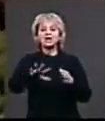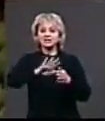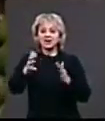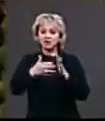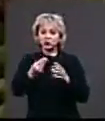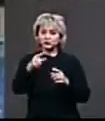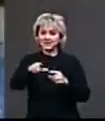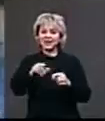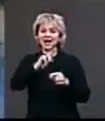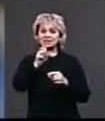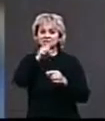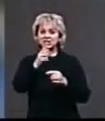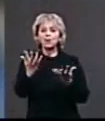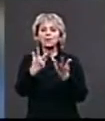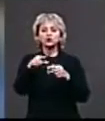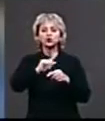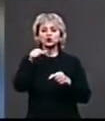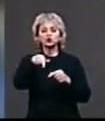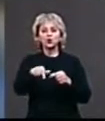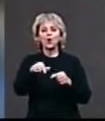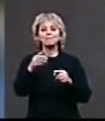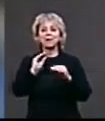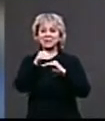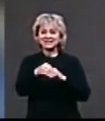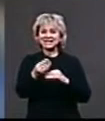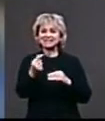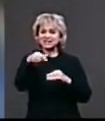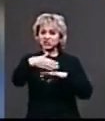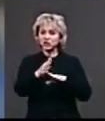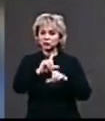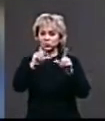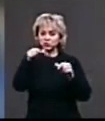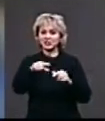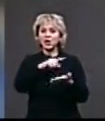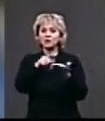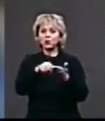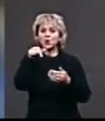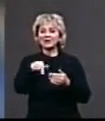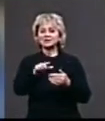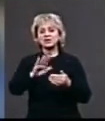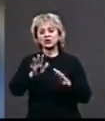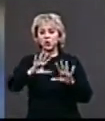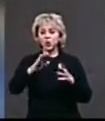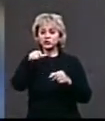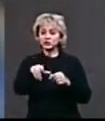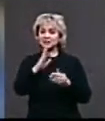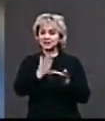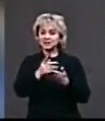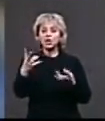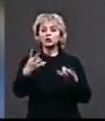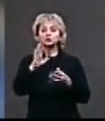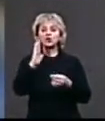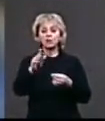казны. Посчитали, что с целью пополнения доходной части бюджета в городе она не очень идет. Надо